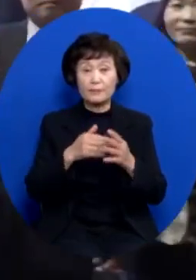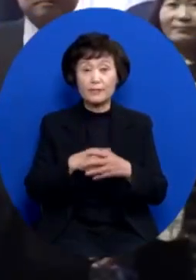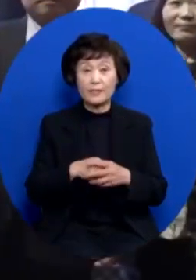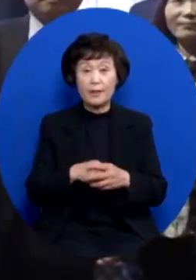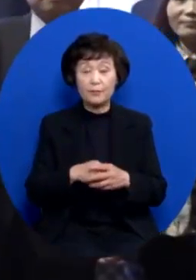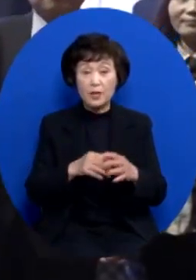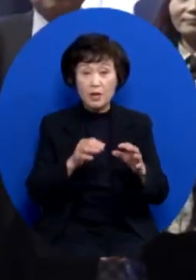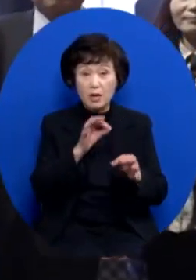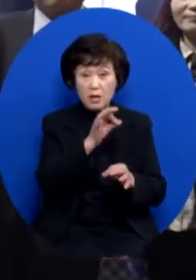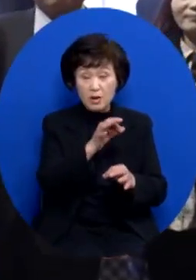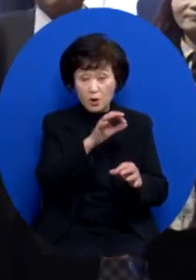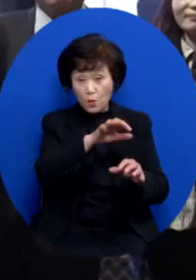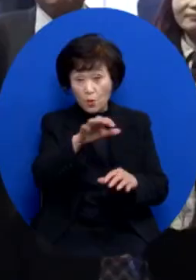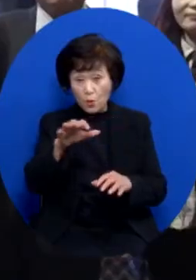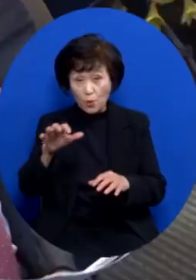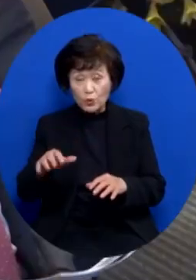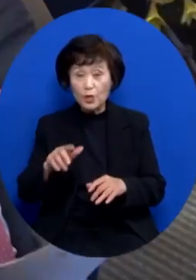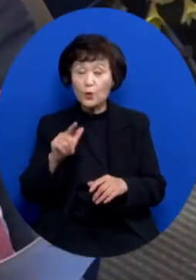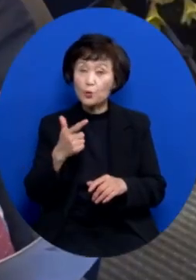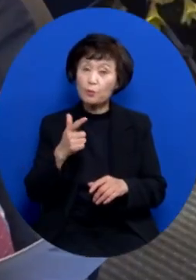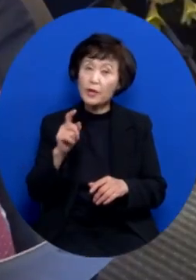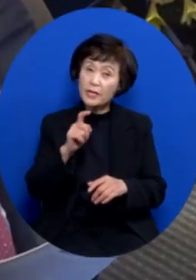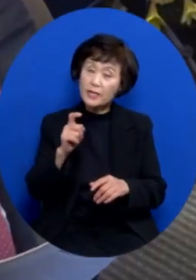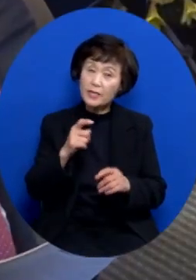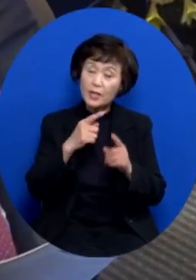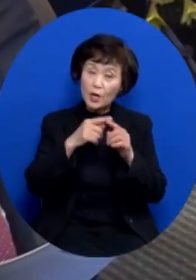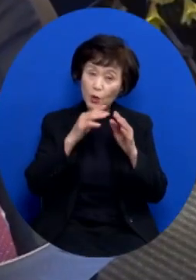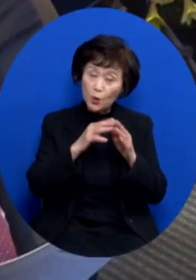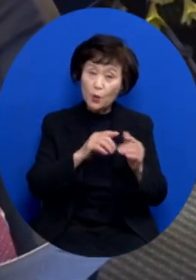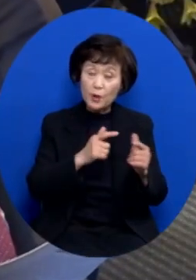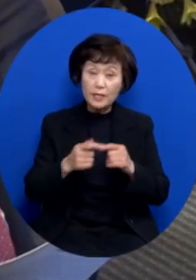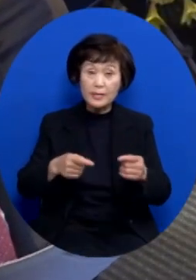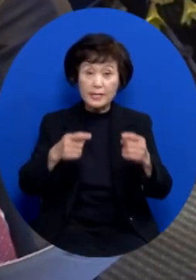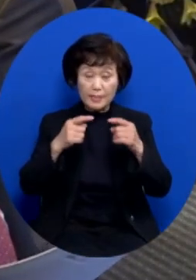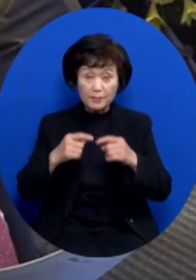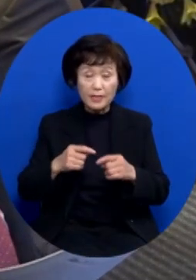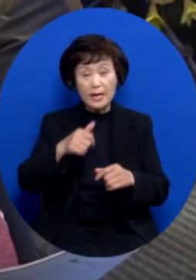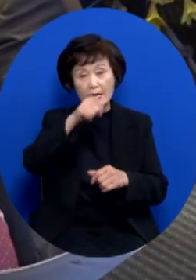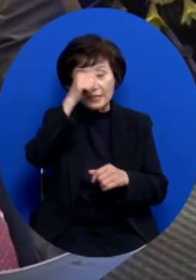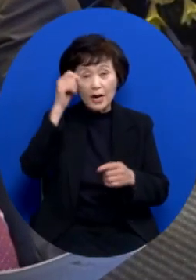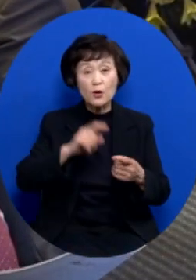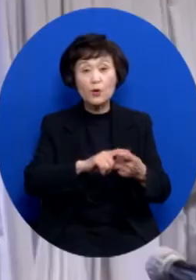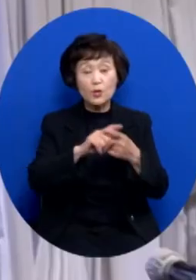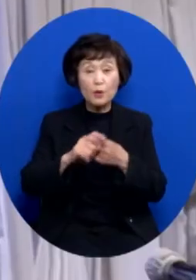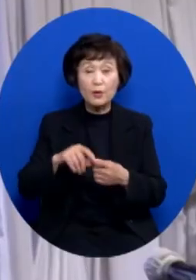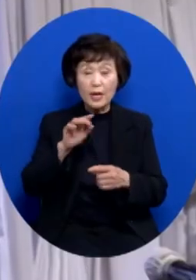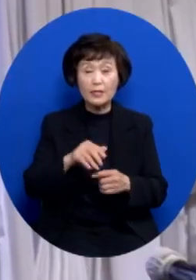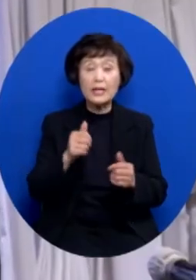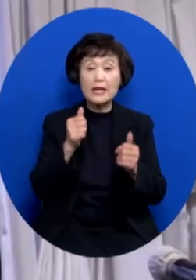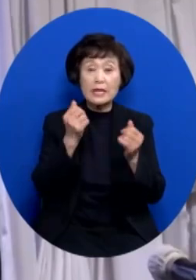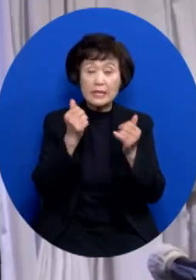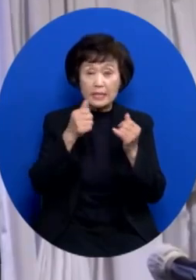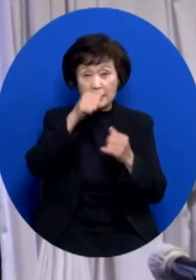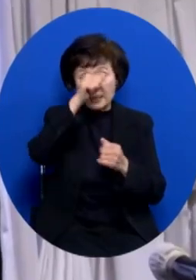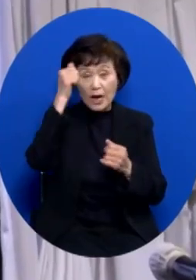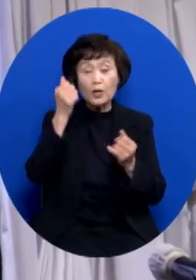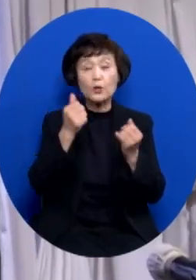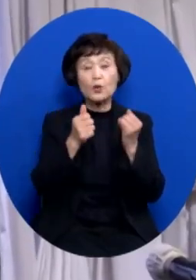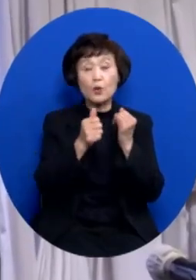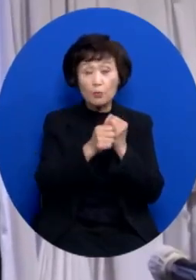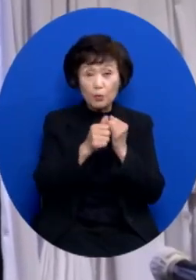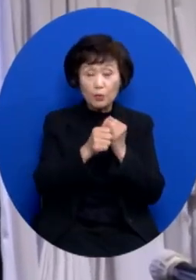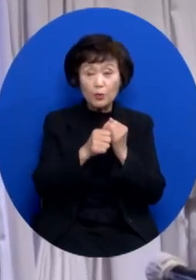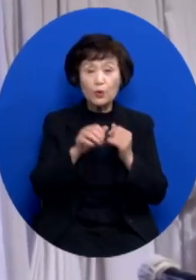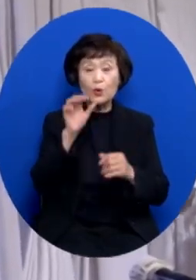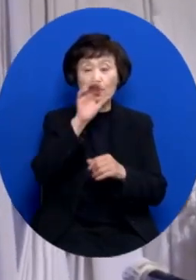10개 지방에 626개 교회가 참여하는 충청지역 장로협의회는 장로부부 수련회 등을 펼치며 신앙 성장과